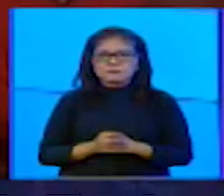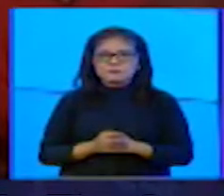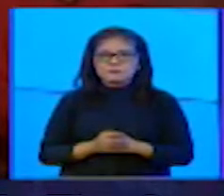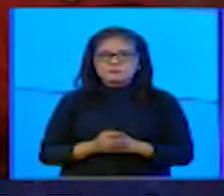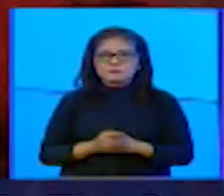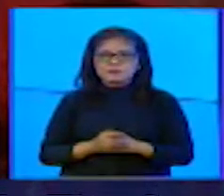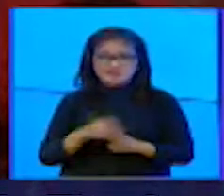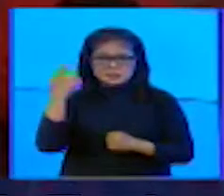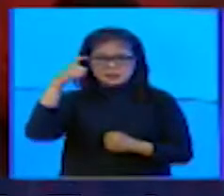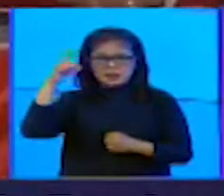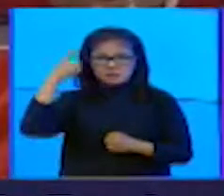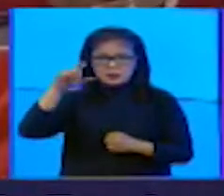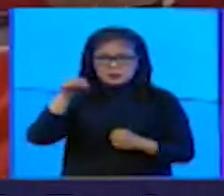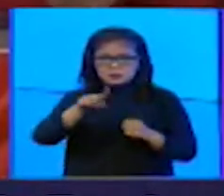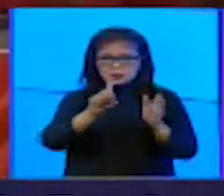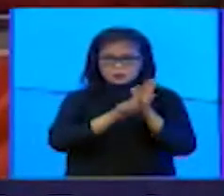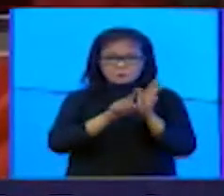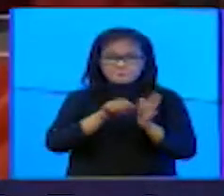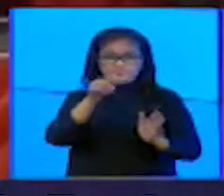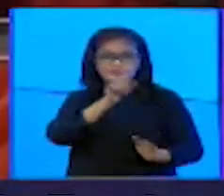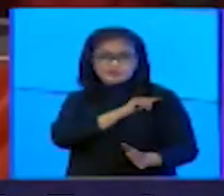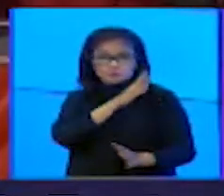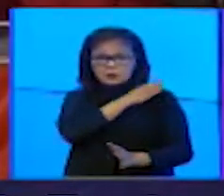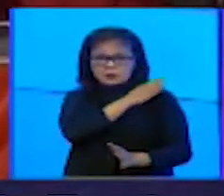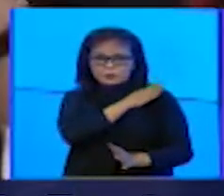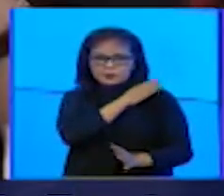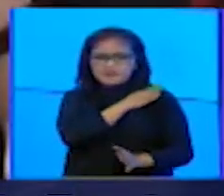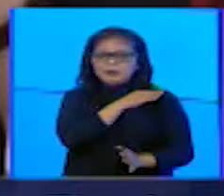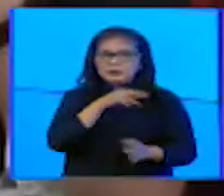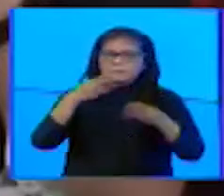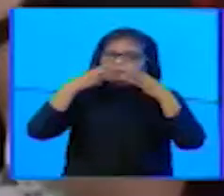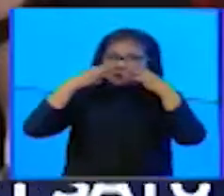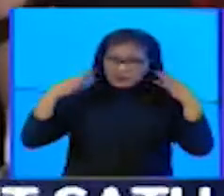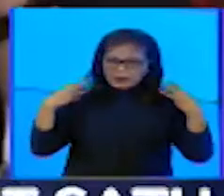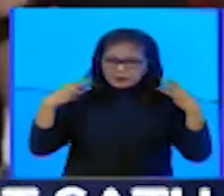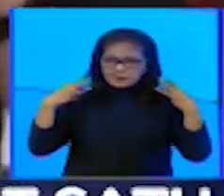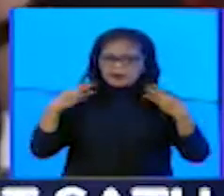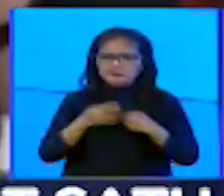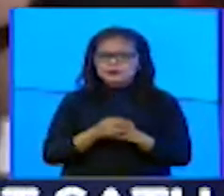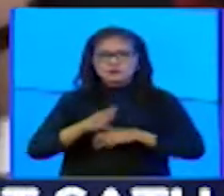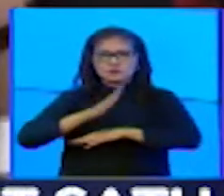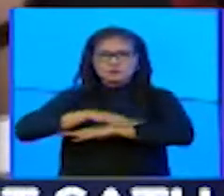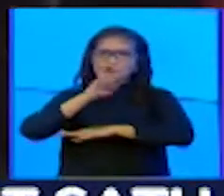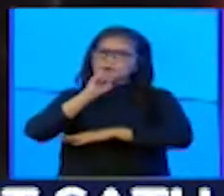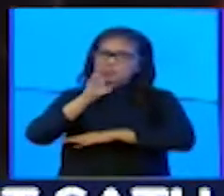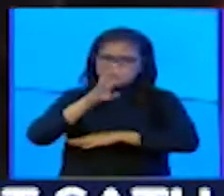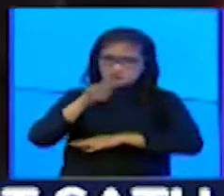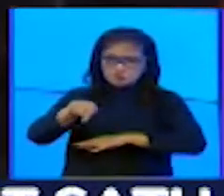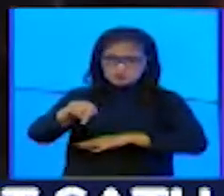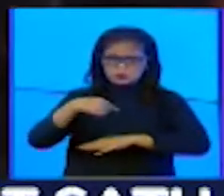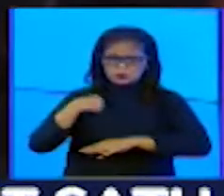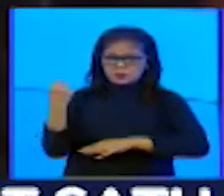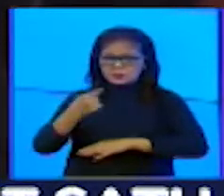Paslon nomor urut 1 peserta Pilkada Kabupaten Malang HM Sanusi dan Didi Gatot Subroto ini menggelar konferensi pers dan mengklaim atas kemenangan yang